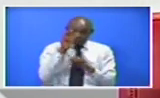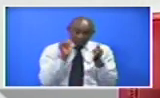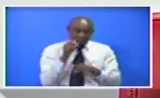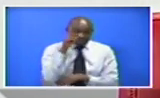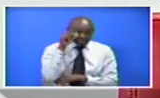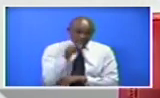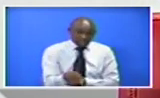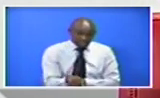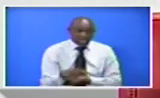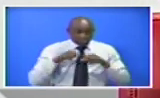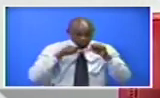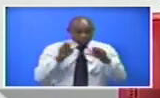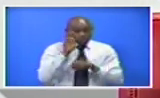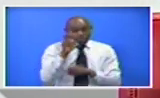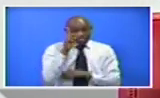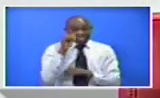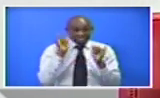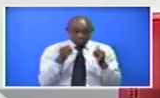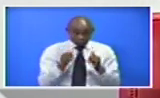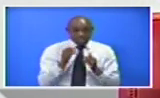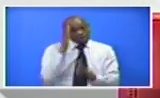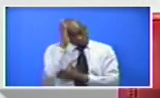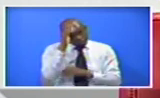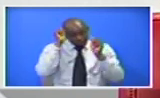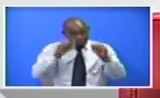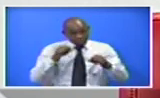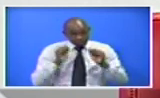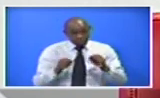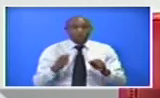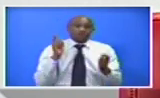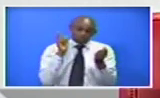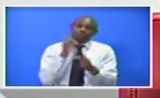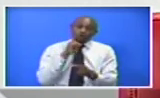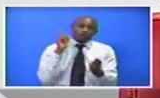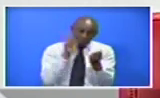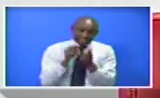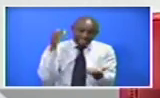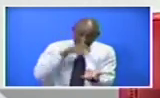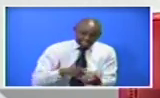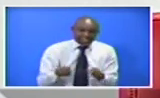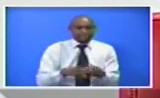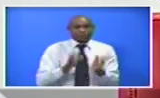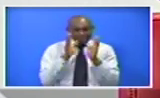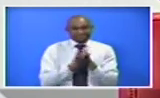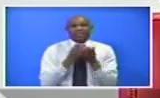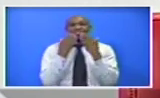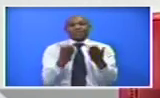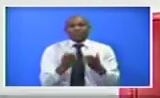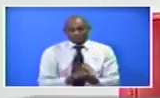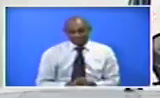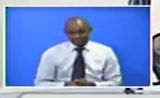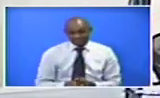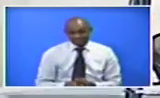KTN leo. Endelea kutazama KTN News. Mungu akitujalia tukutane hapo kesho tufanye tena kama hivi. Asante sana.